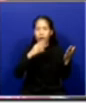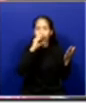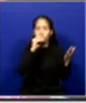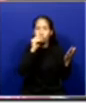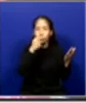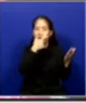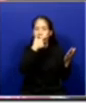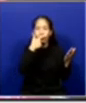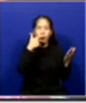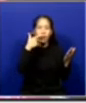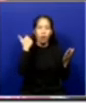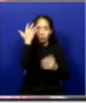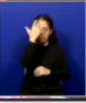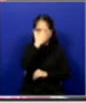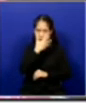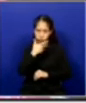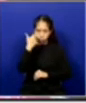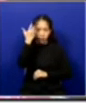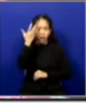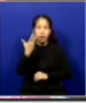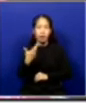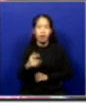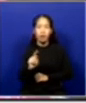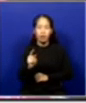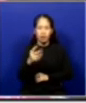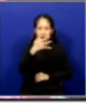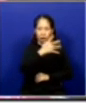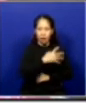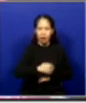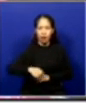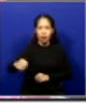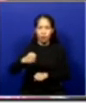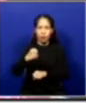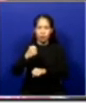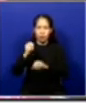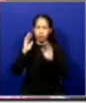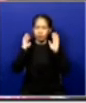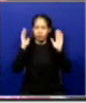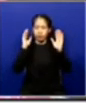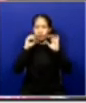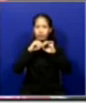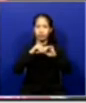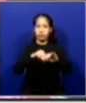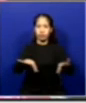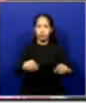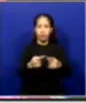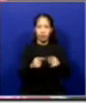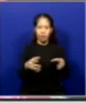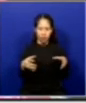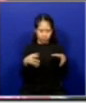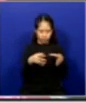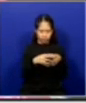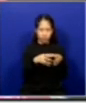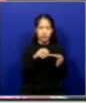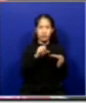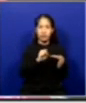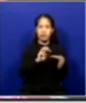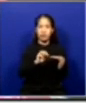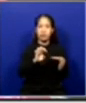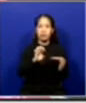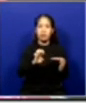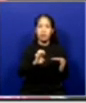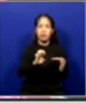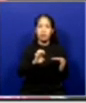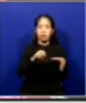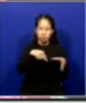แล้วสื่อนำไปขยายผลแต่ SME จนๆ